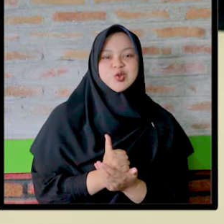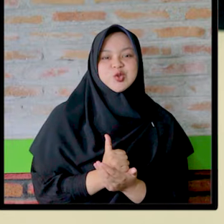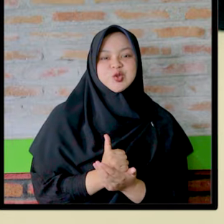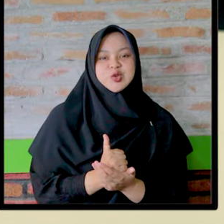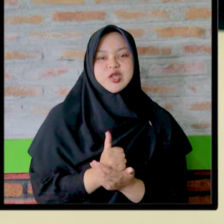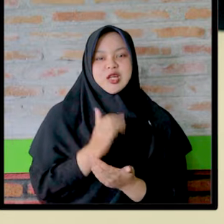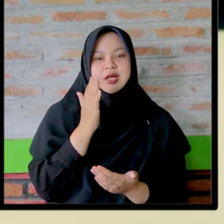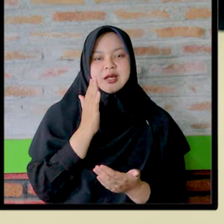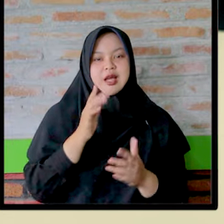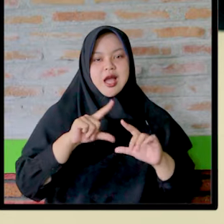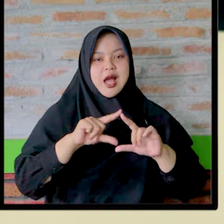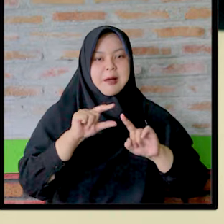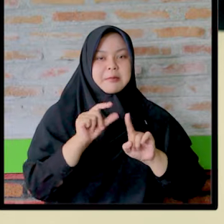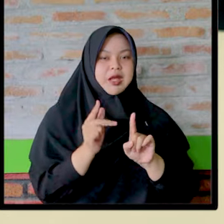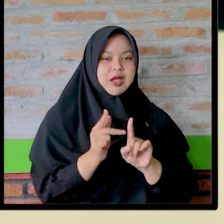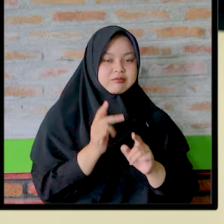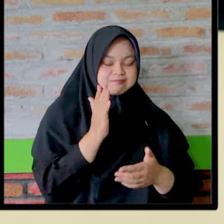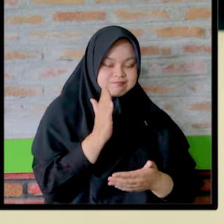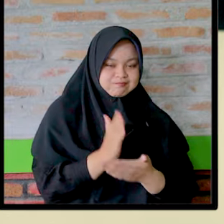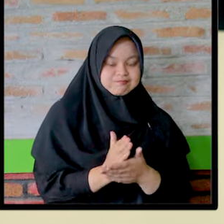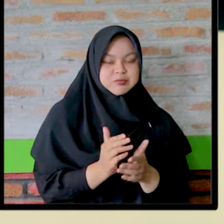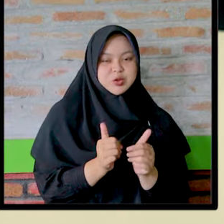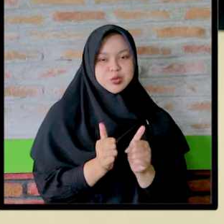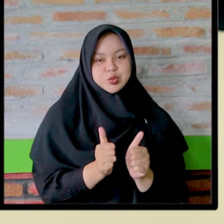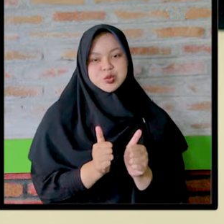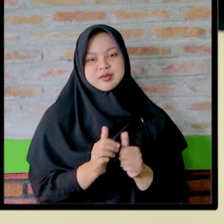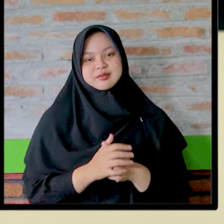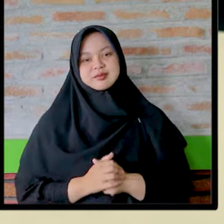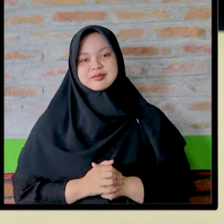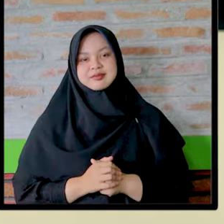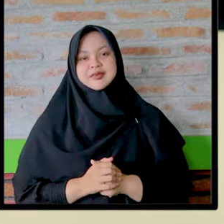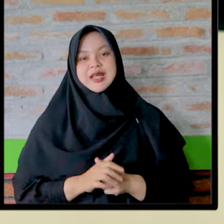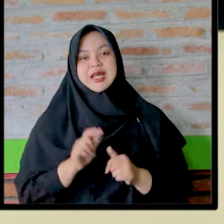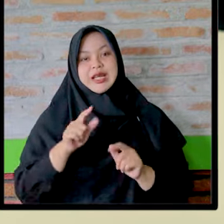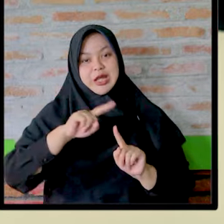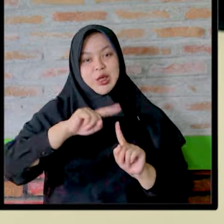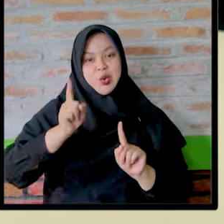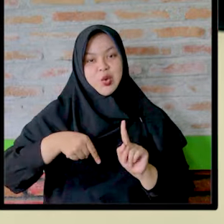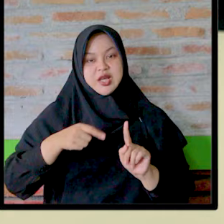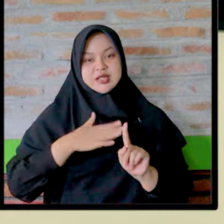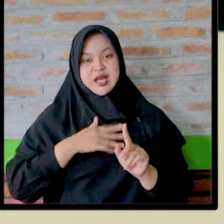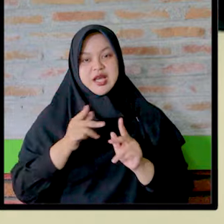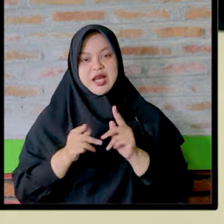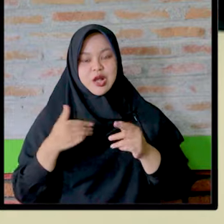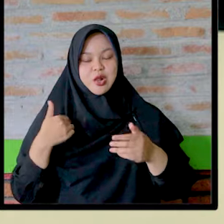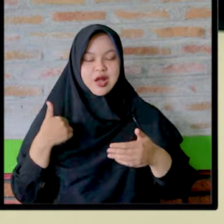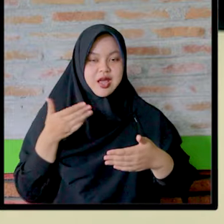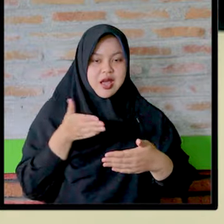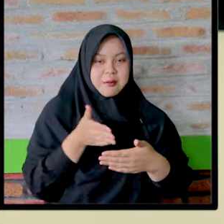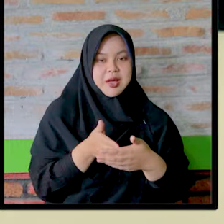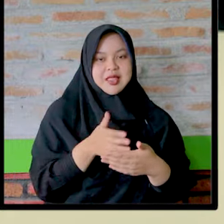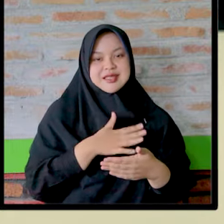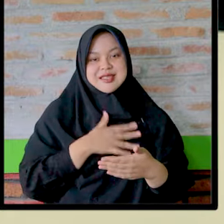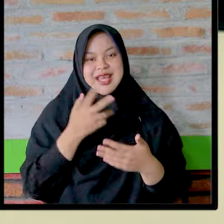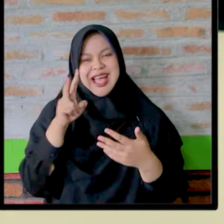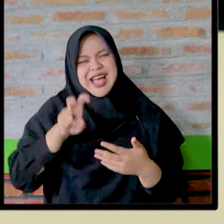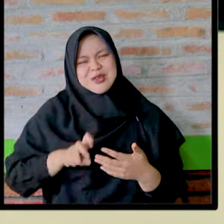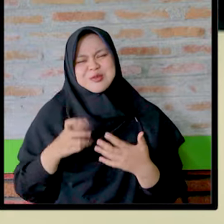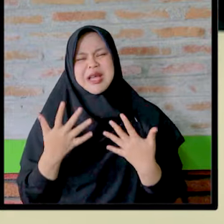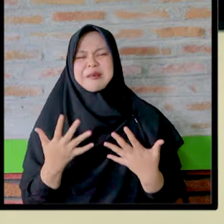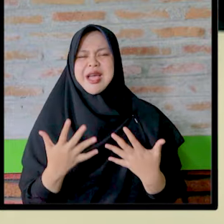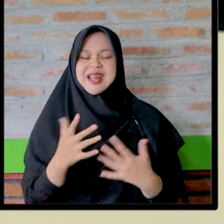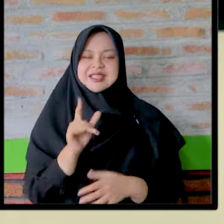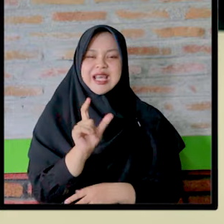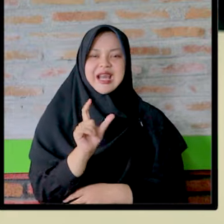hukumnya ee ya ini adalah tugas saya kalau ada hambatan Saya harus bagaimana caranya kayak gitu